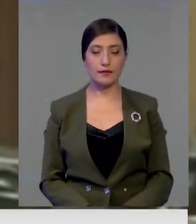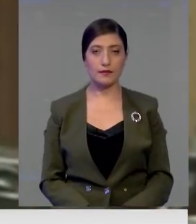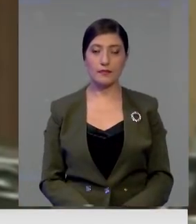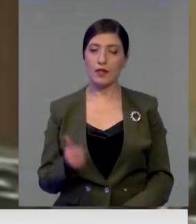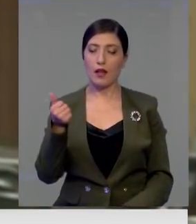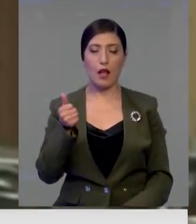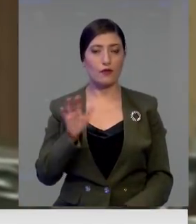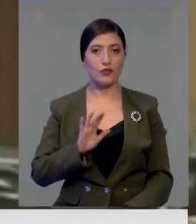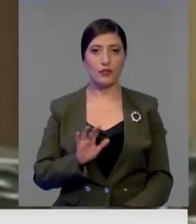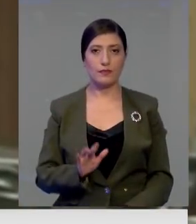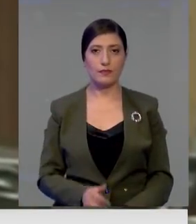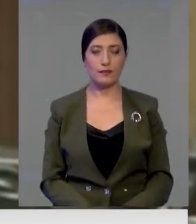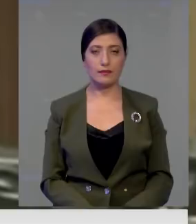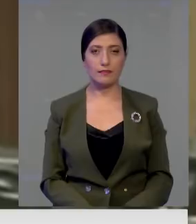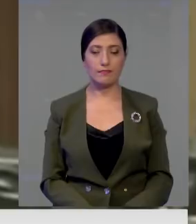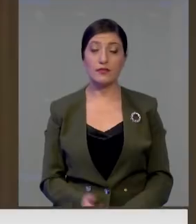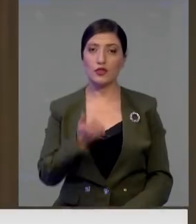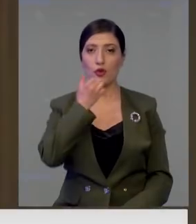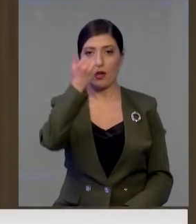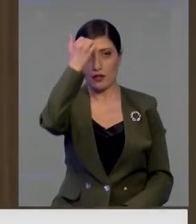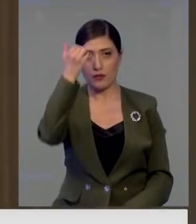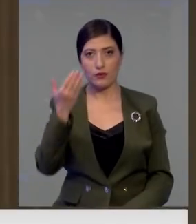Լավ չէ։ Շնորհակալություն։